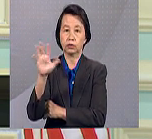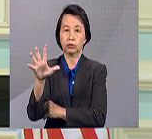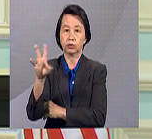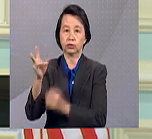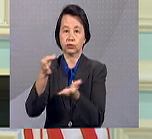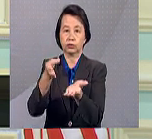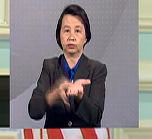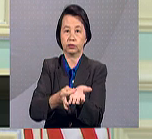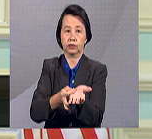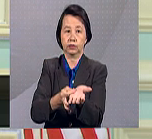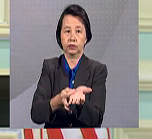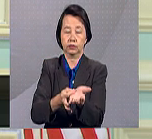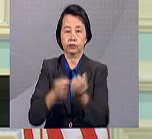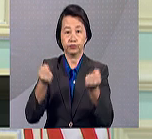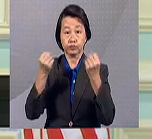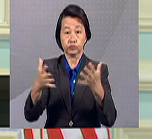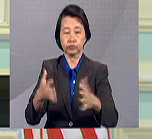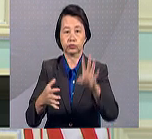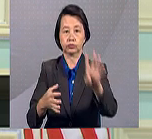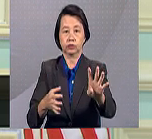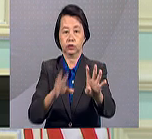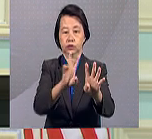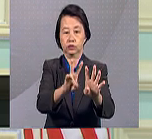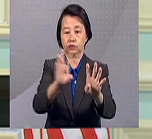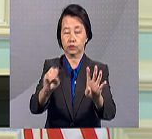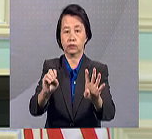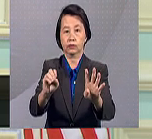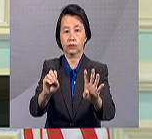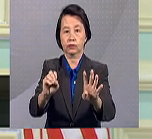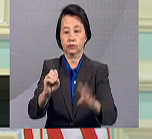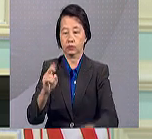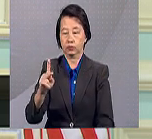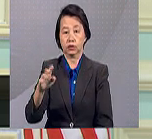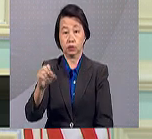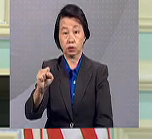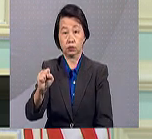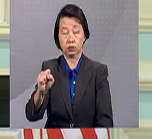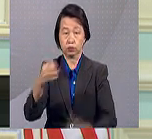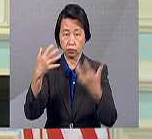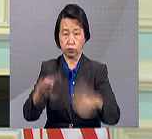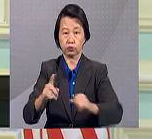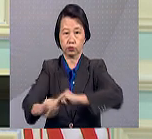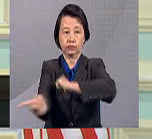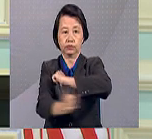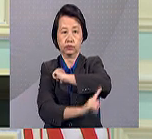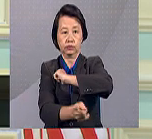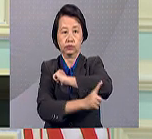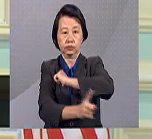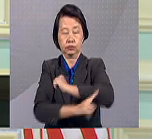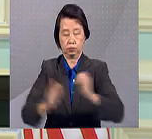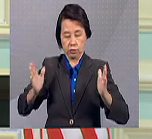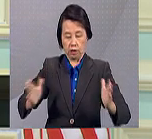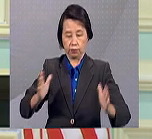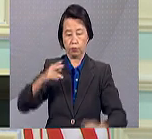26,267,310.57 sen. Sebanyak 470 kes telah dikompaun sepanjang